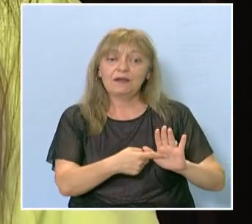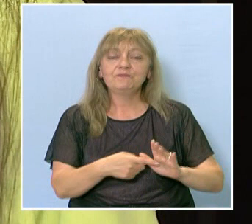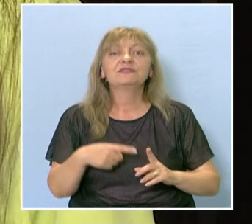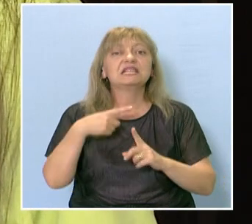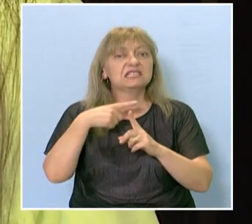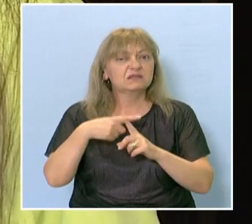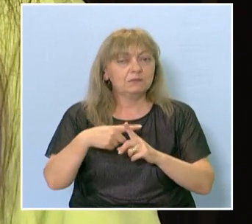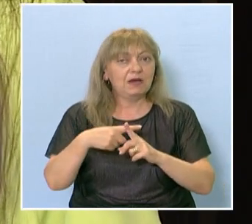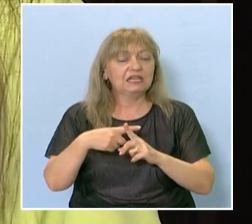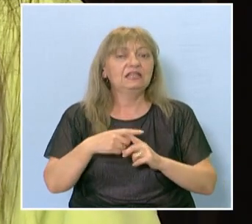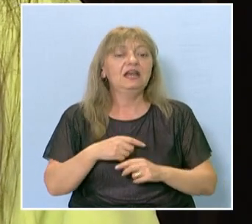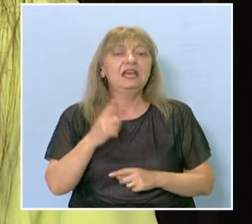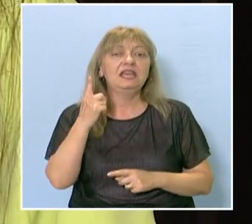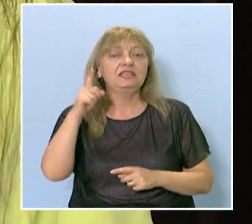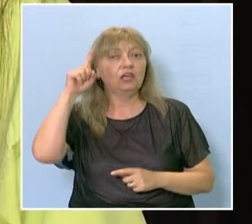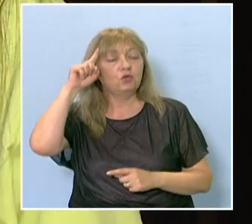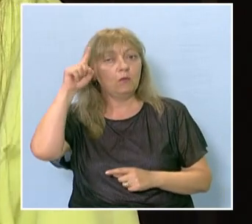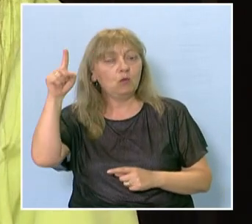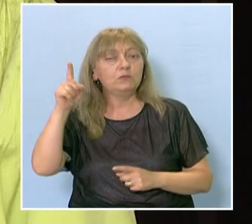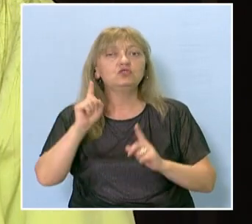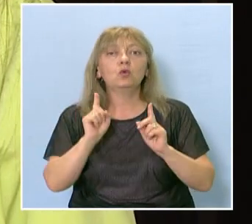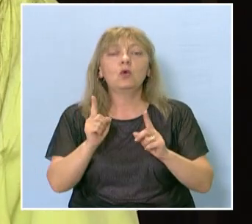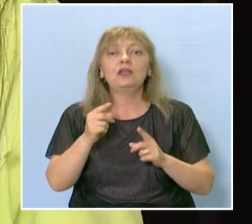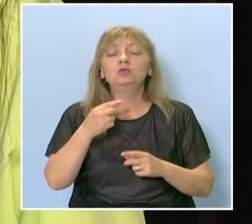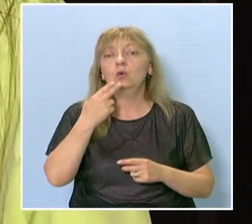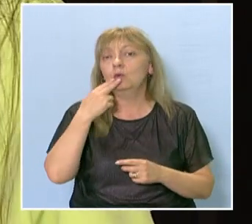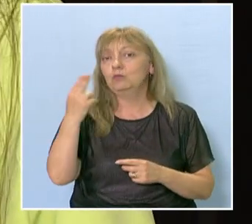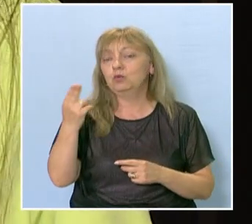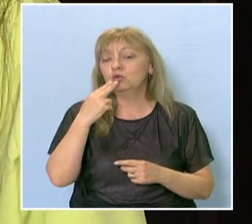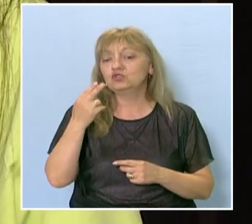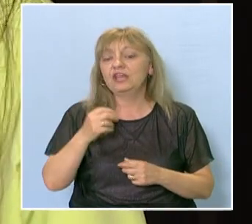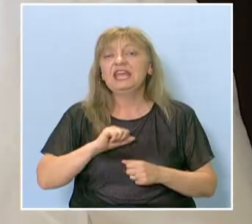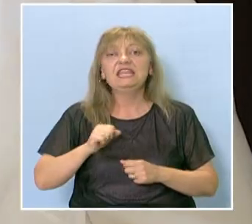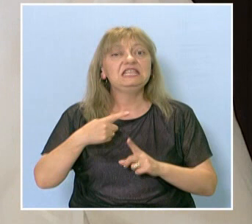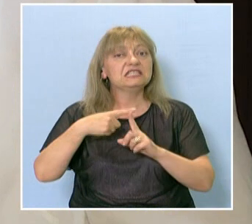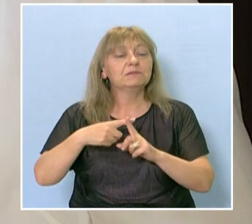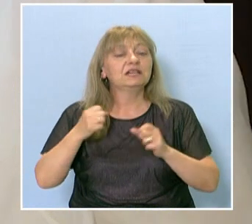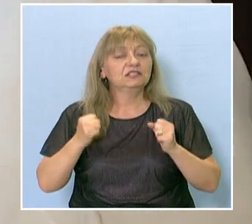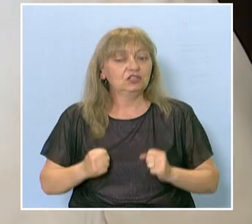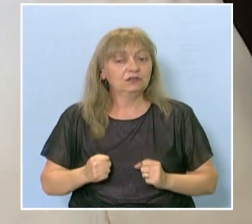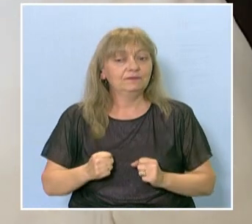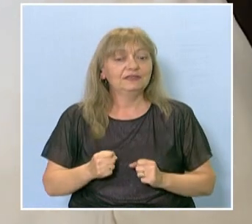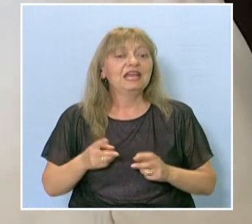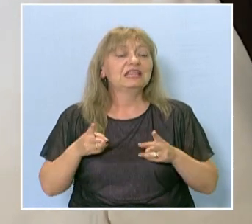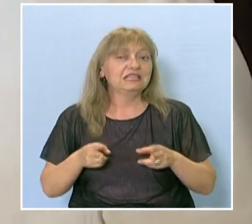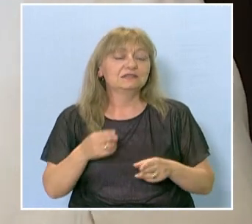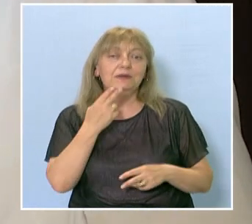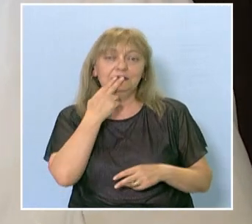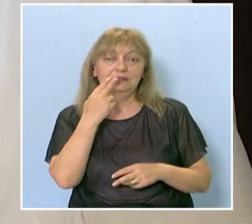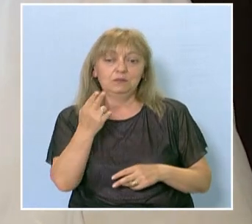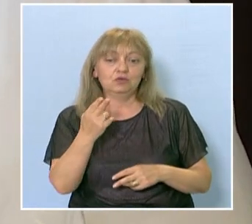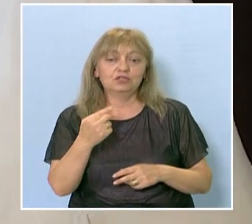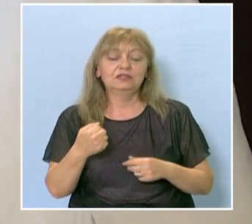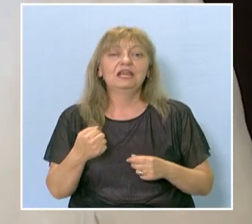смъртта и едно момиче, което пуше, и смъртта го чака. Да спрат да пушат, защото сами